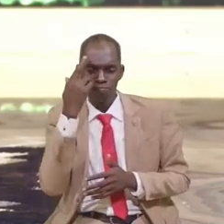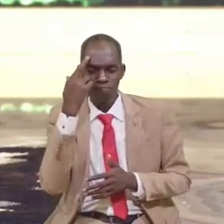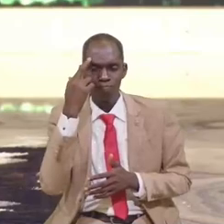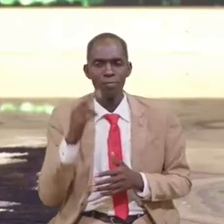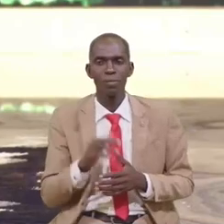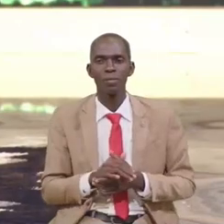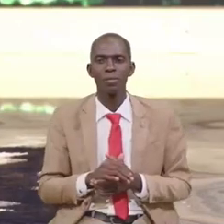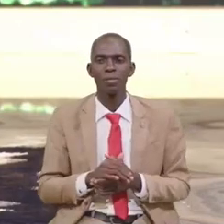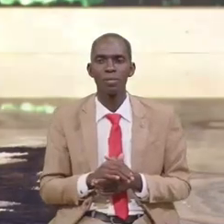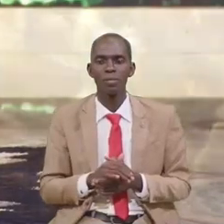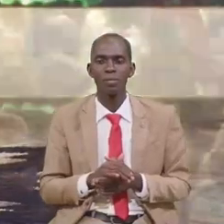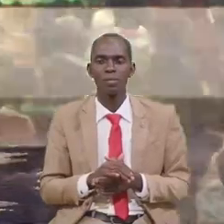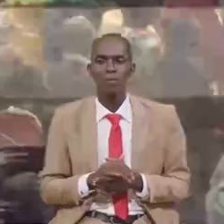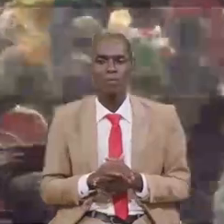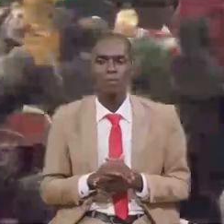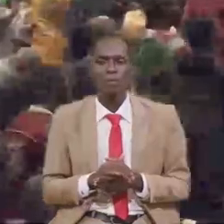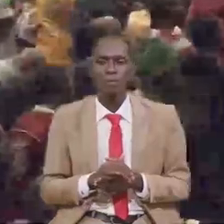une raison.